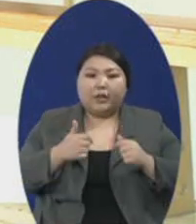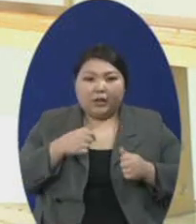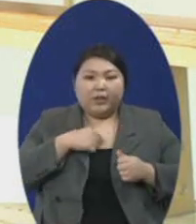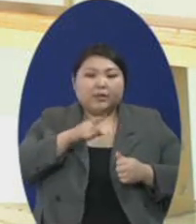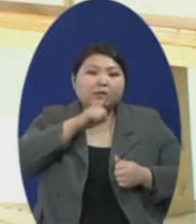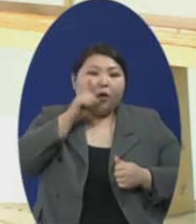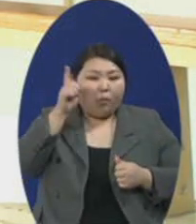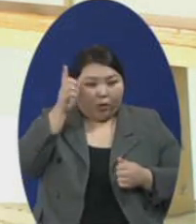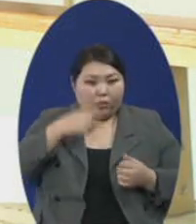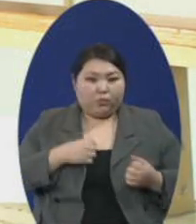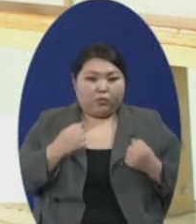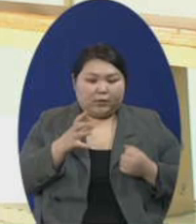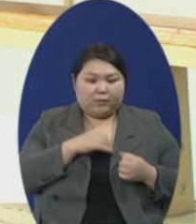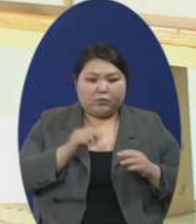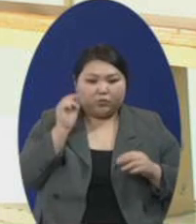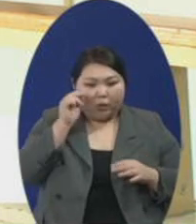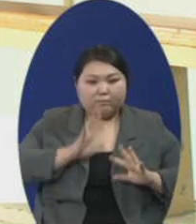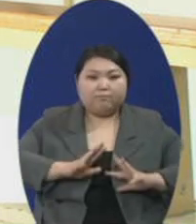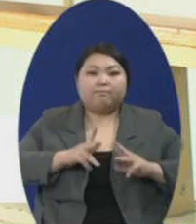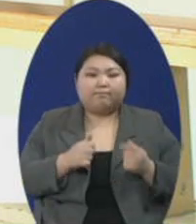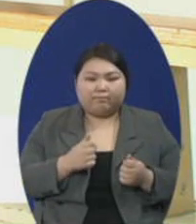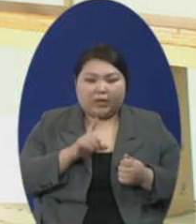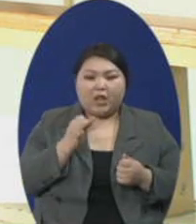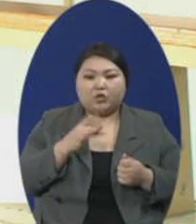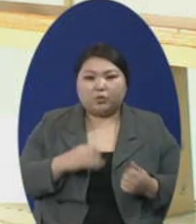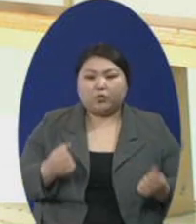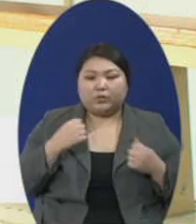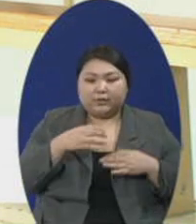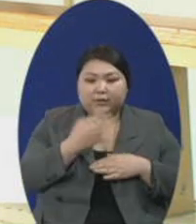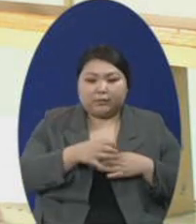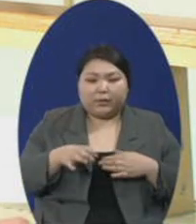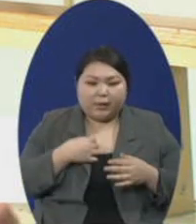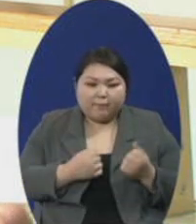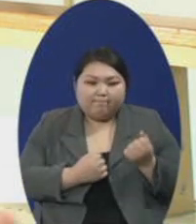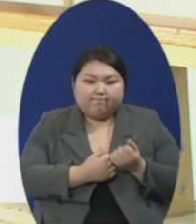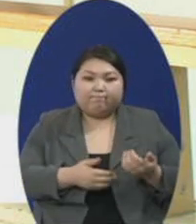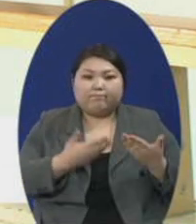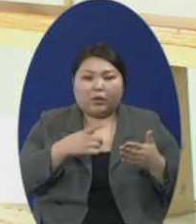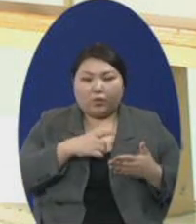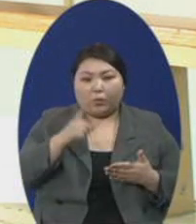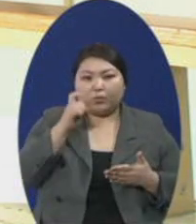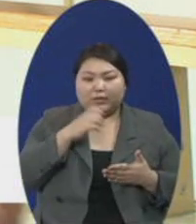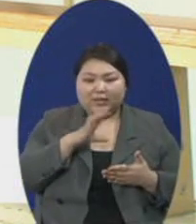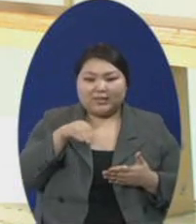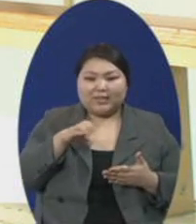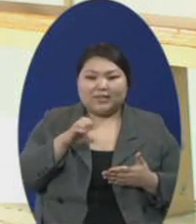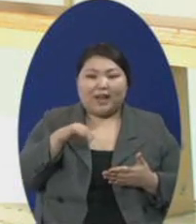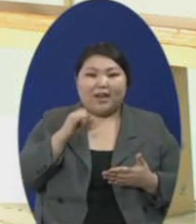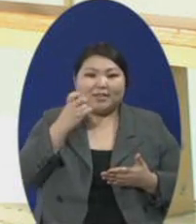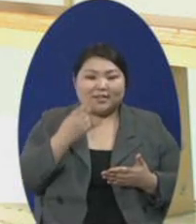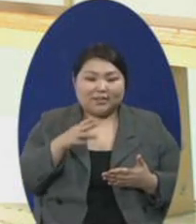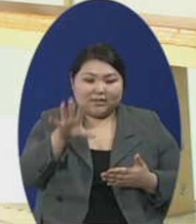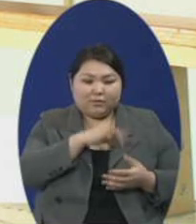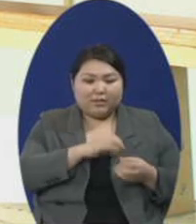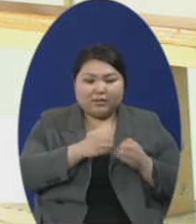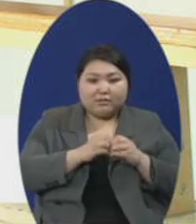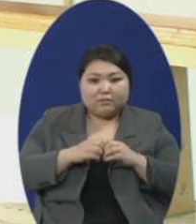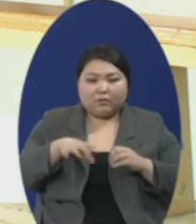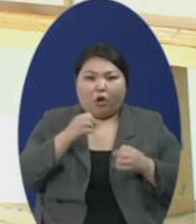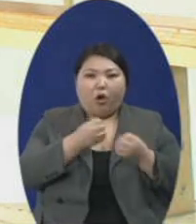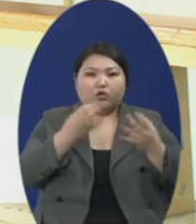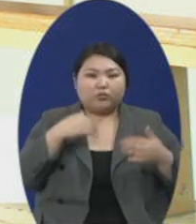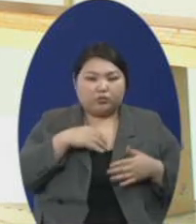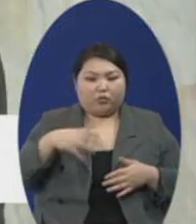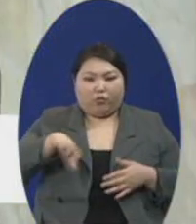хүмүүсийг сургах, гадаад эрчим хүчний салбаруудад итгэх нь одоо хуучирсан байгаа станцуудаа янзлах гэдэг. Энэ олон зүйл бидний өмнө хүлээж